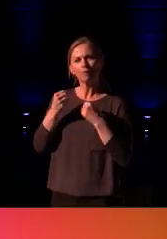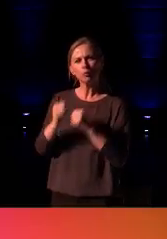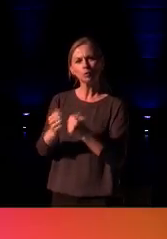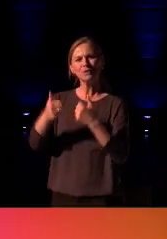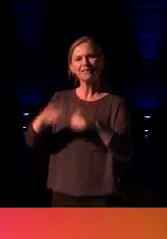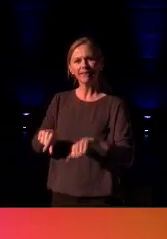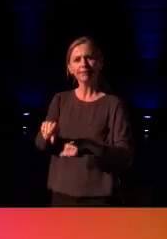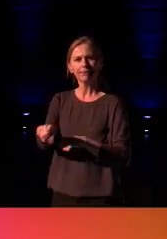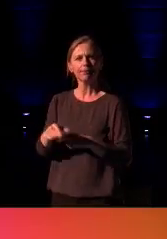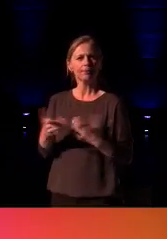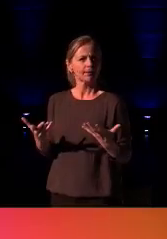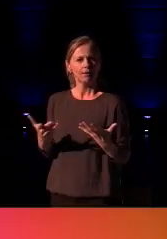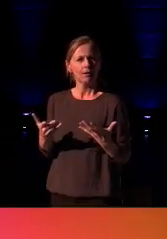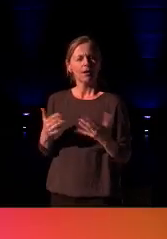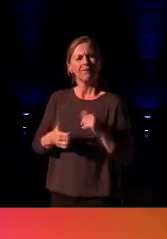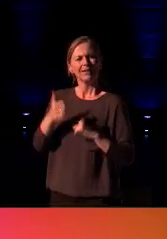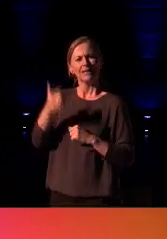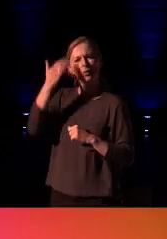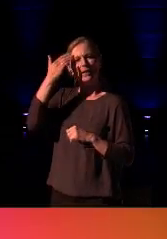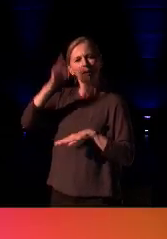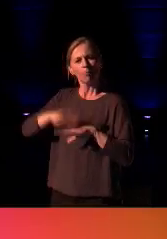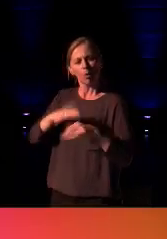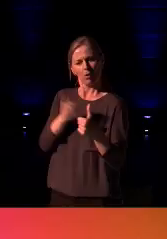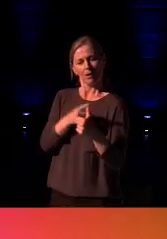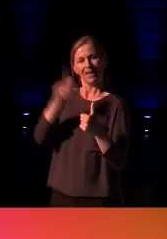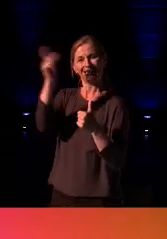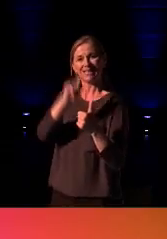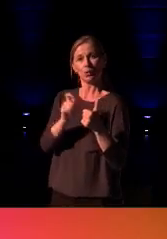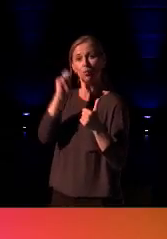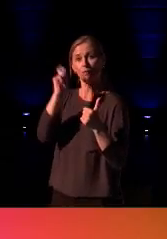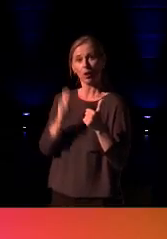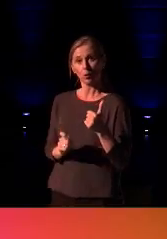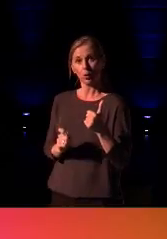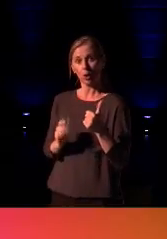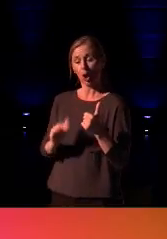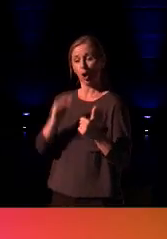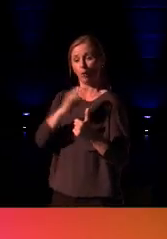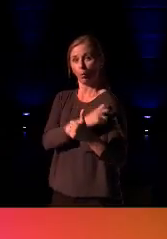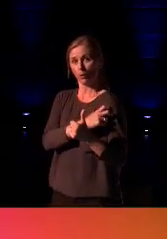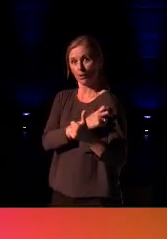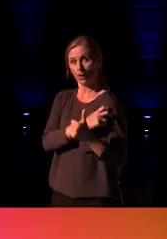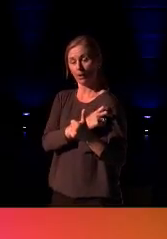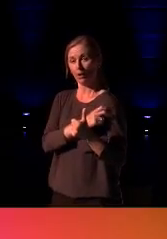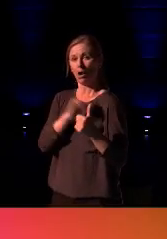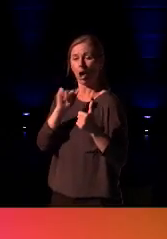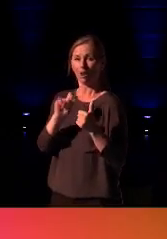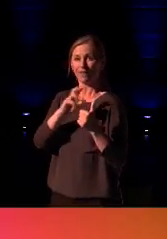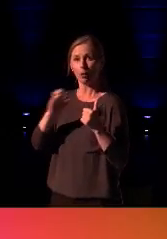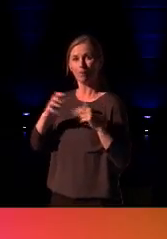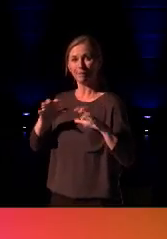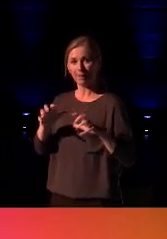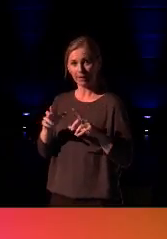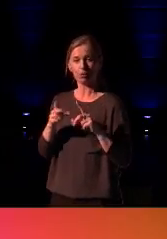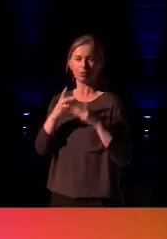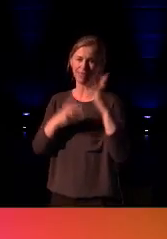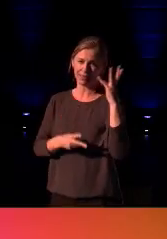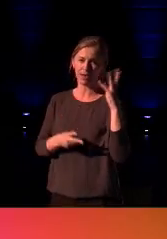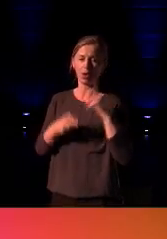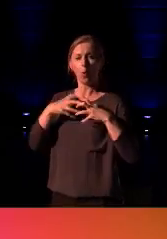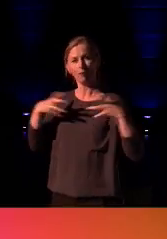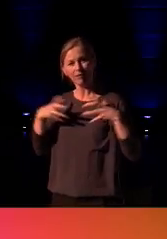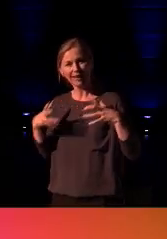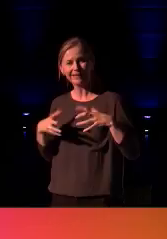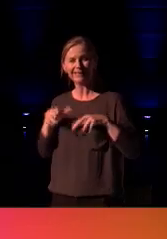funksjonssvikt. Og da må vi tenke på både risikofaktorer, høyt blodtrykk, atrieflimmer og så videre,